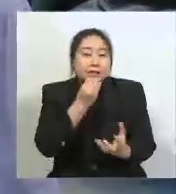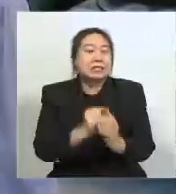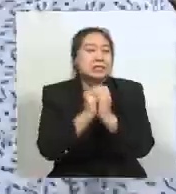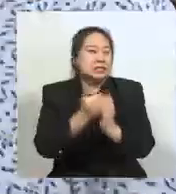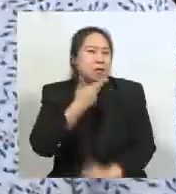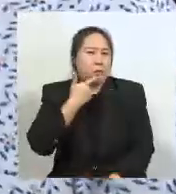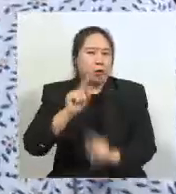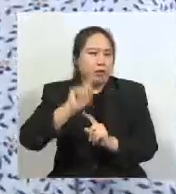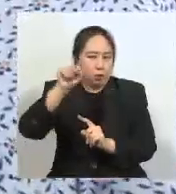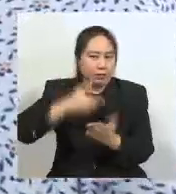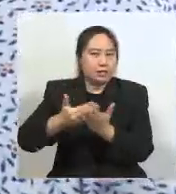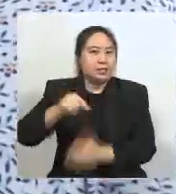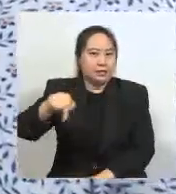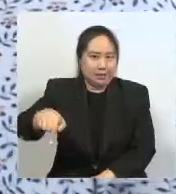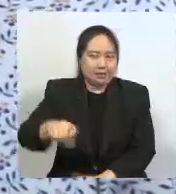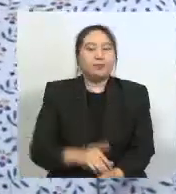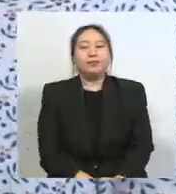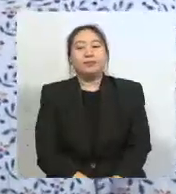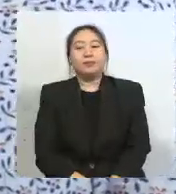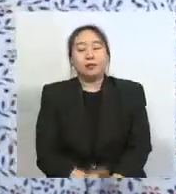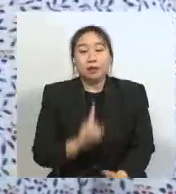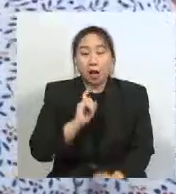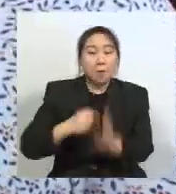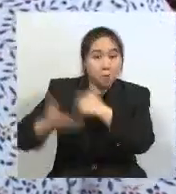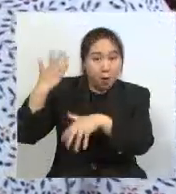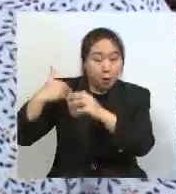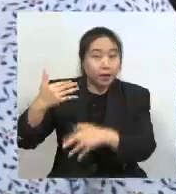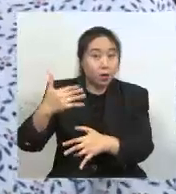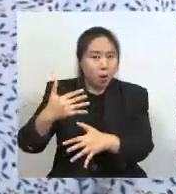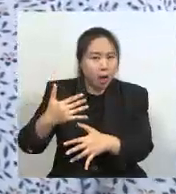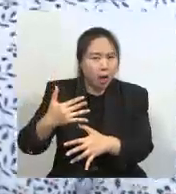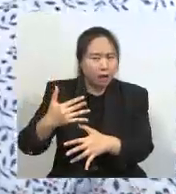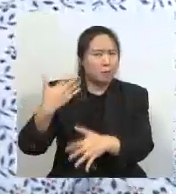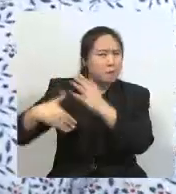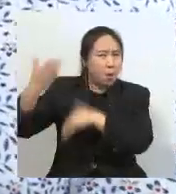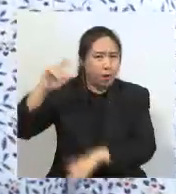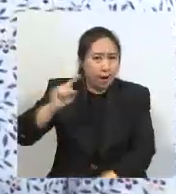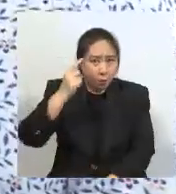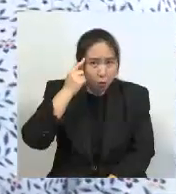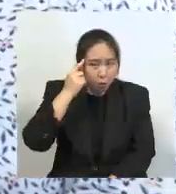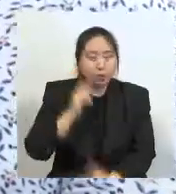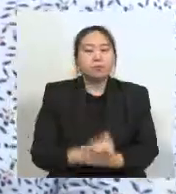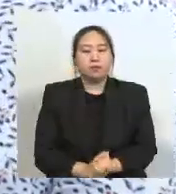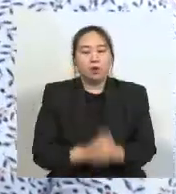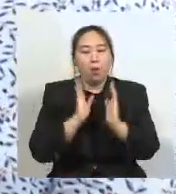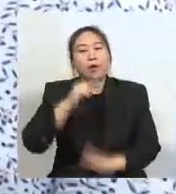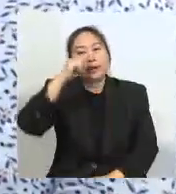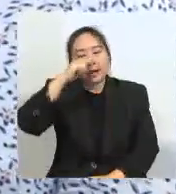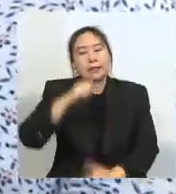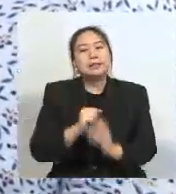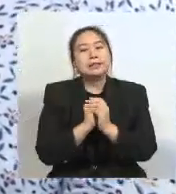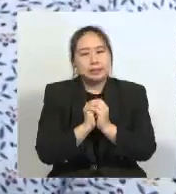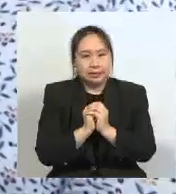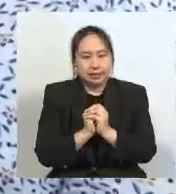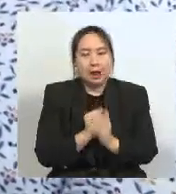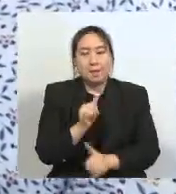นน่ะเยอะ คุณพี่ทราบประวัติความเป็นมาของเยาวราชไหมคะว่ามันหมายความว่าอะไรอะไรเงี้ยค่ะ คนเก่าแก่คนไทยเชื้อสายจีนเขาม